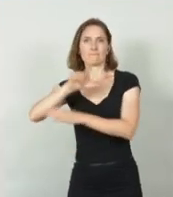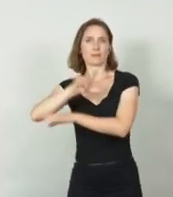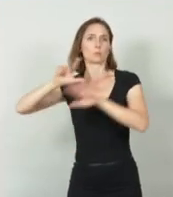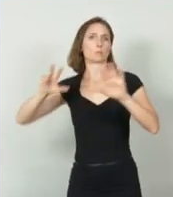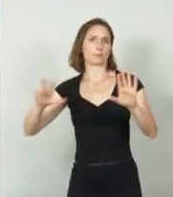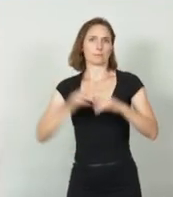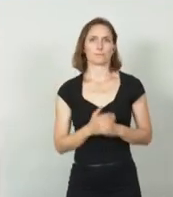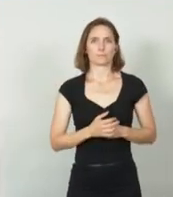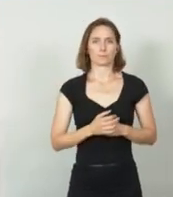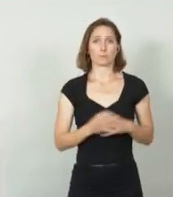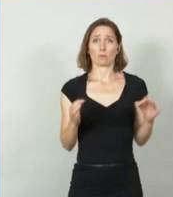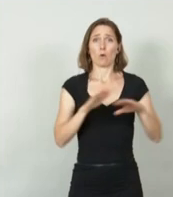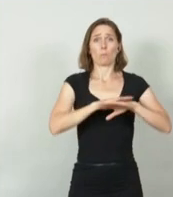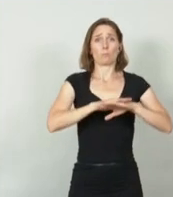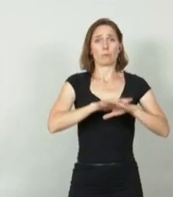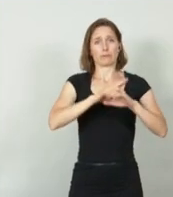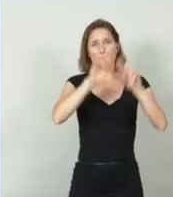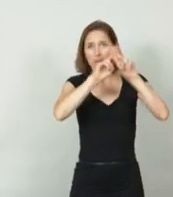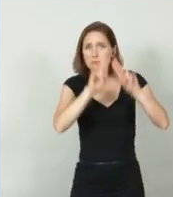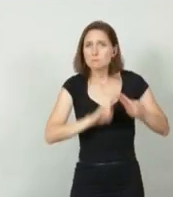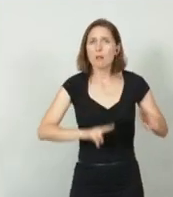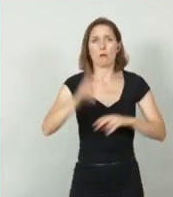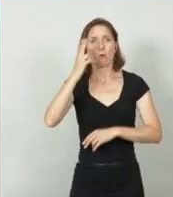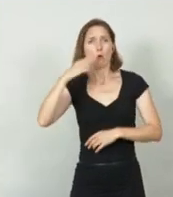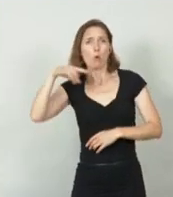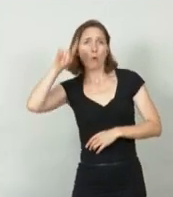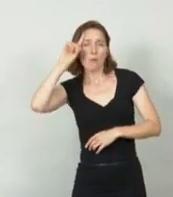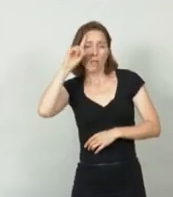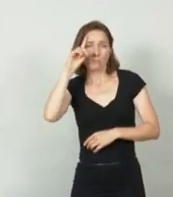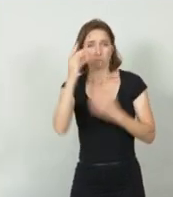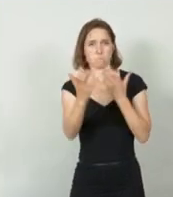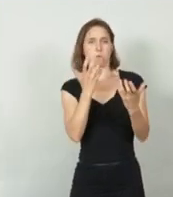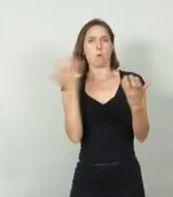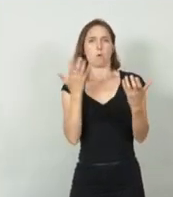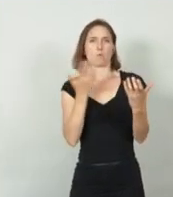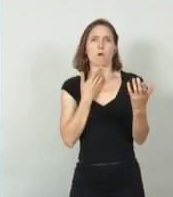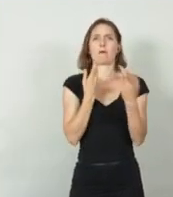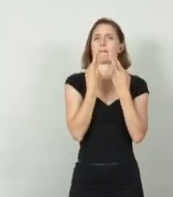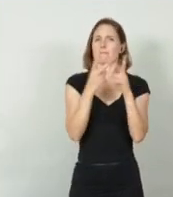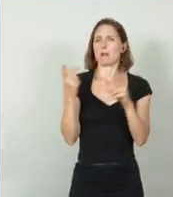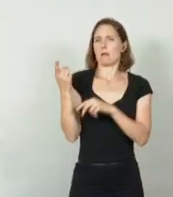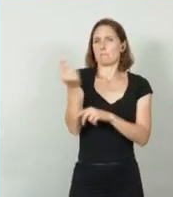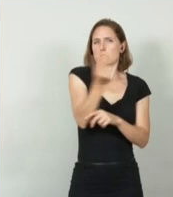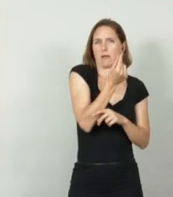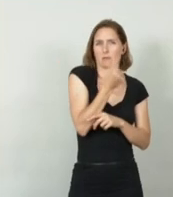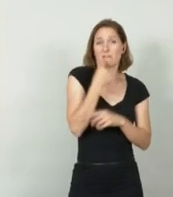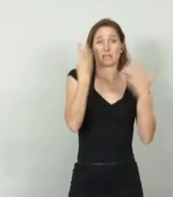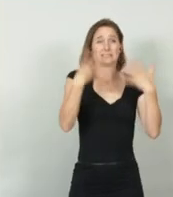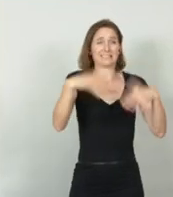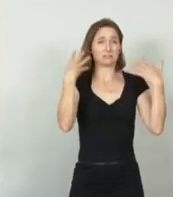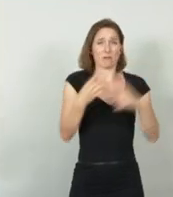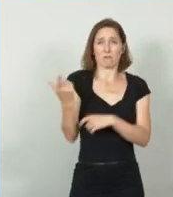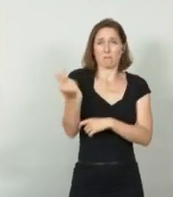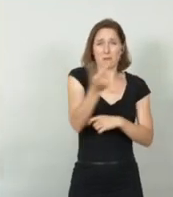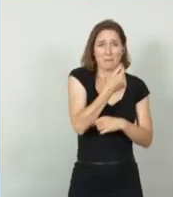la politique internationale européenne de Grenoble se distingue par de nombreux jumelages et coopération notamment avec 19 villes jumelles ou avec